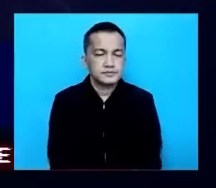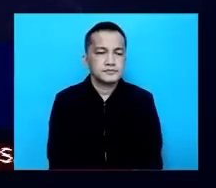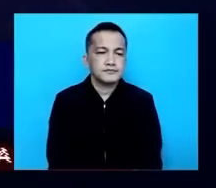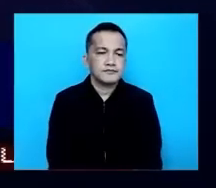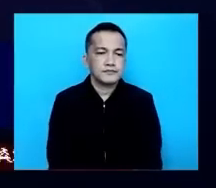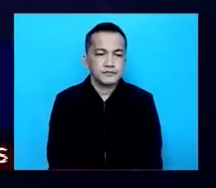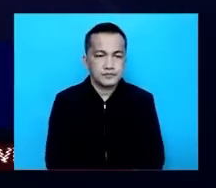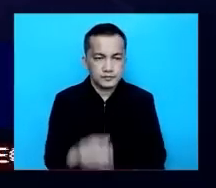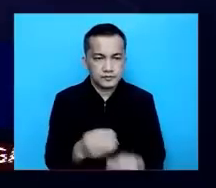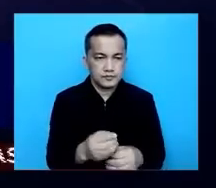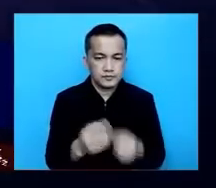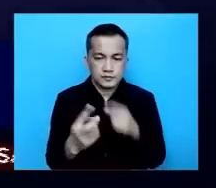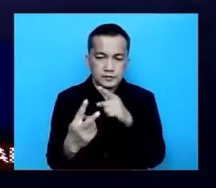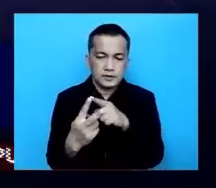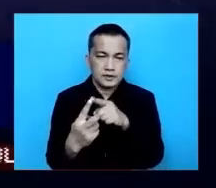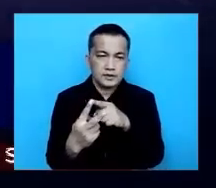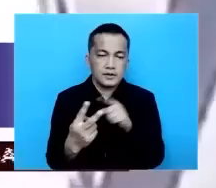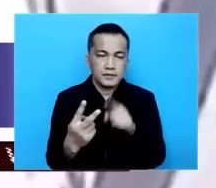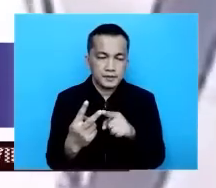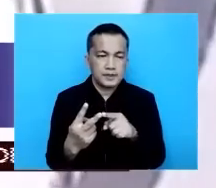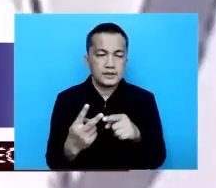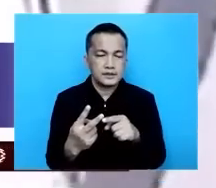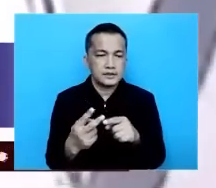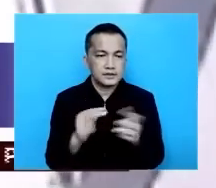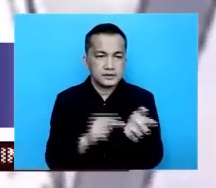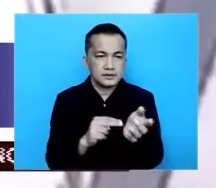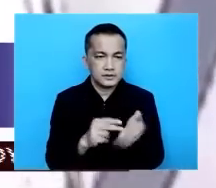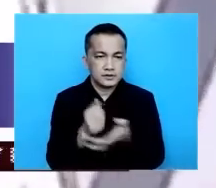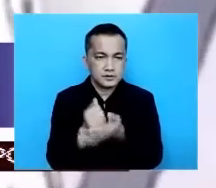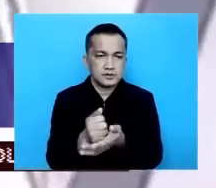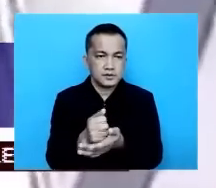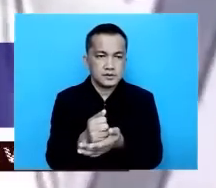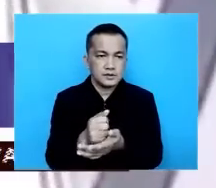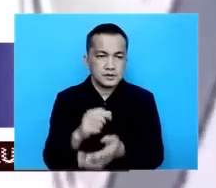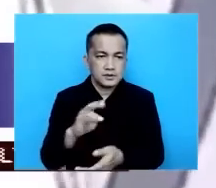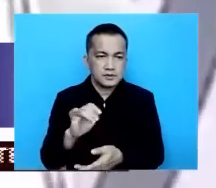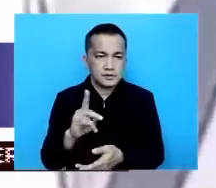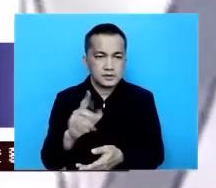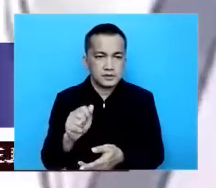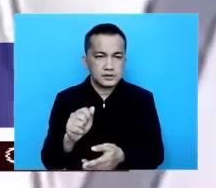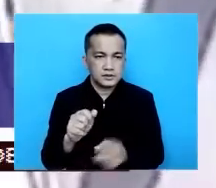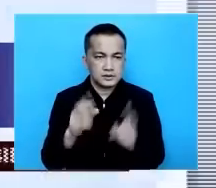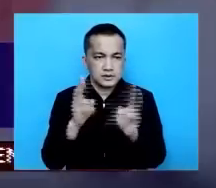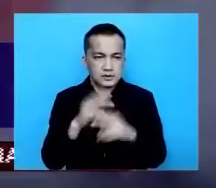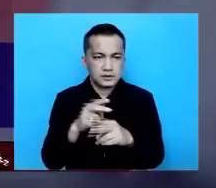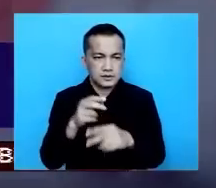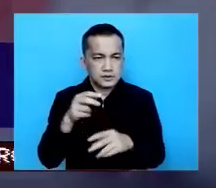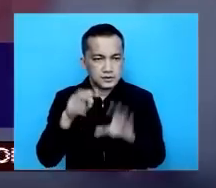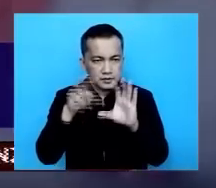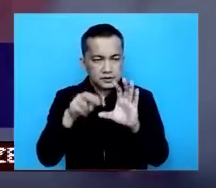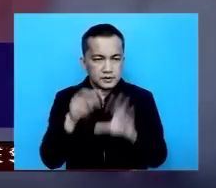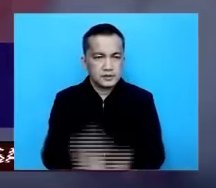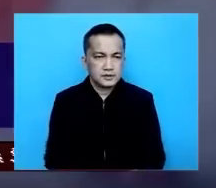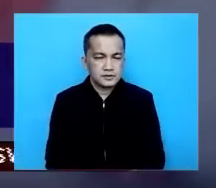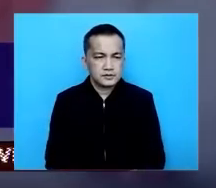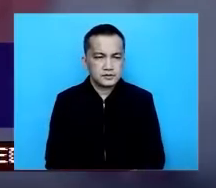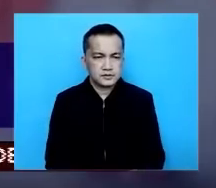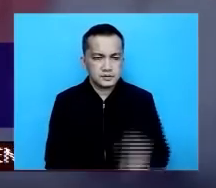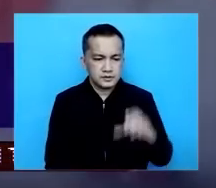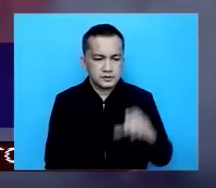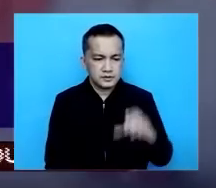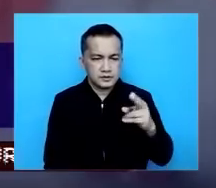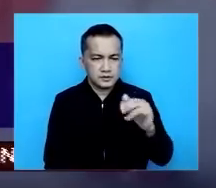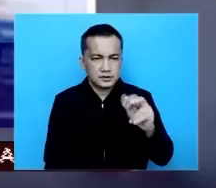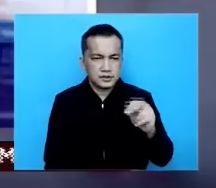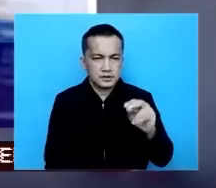Bukod kay Angel Faith, may isa pa palang nursing student na tumulong kay Aling Bernadita na hindi lang nakuna ng video. Siya, si Christian Joyce